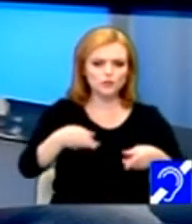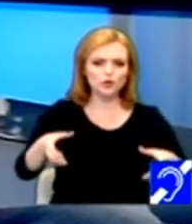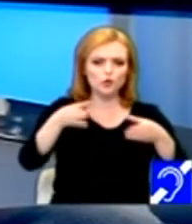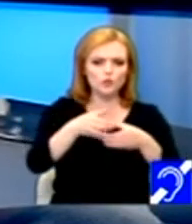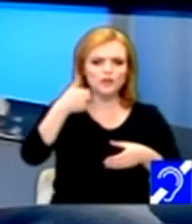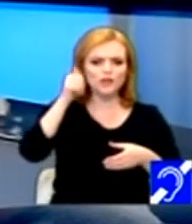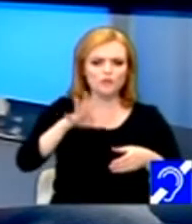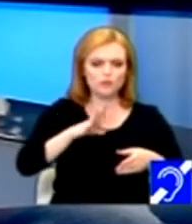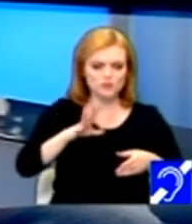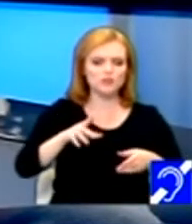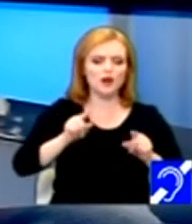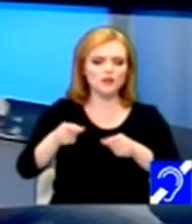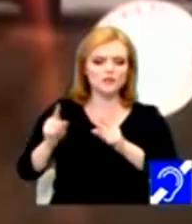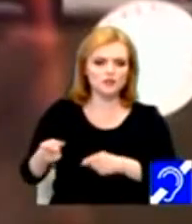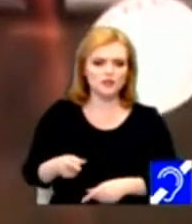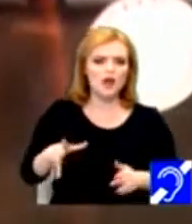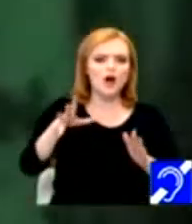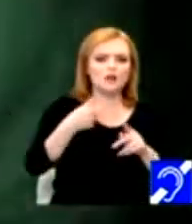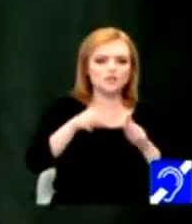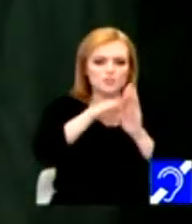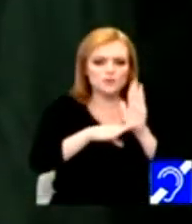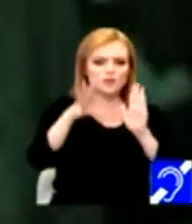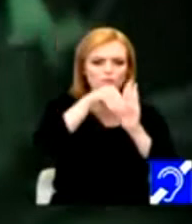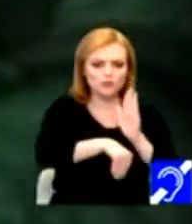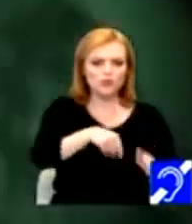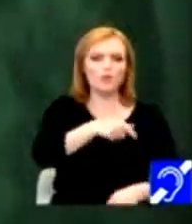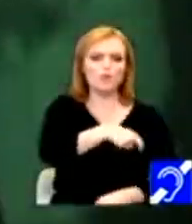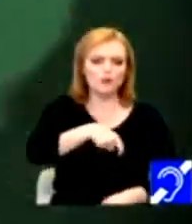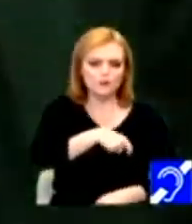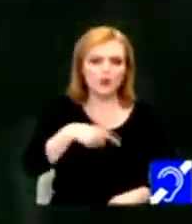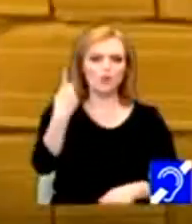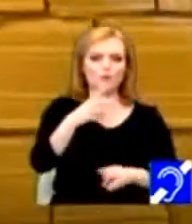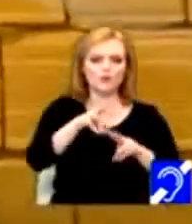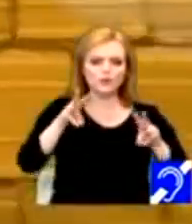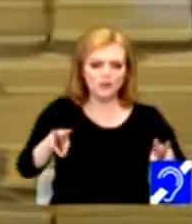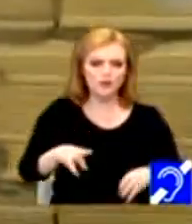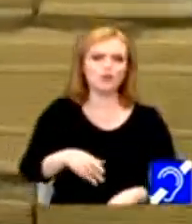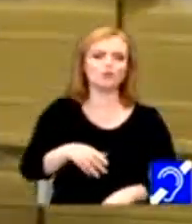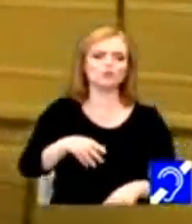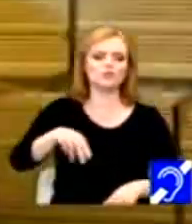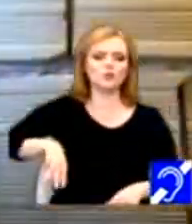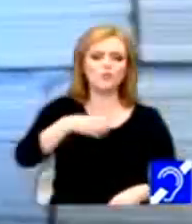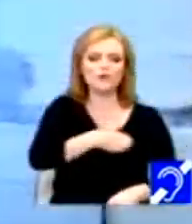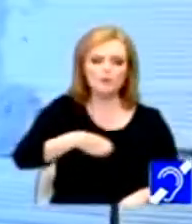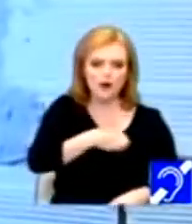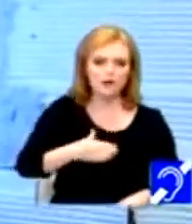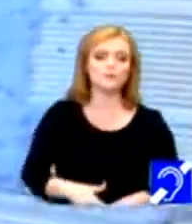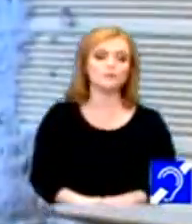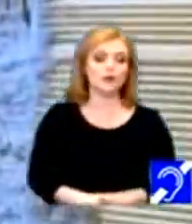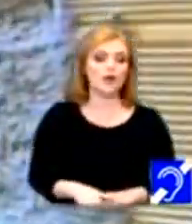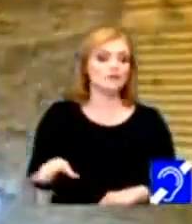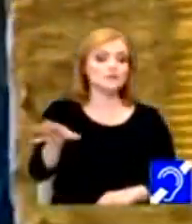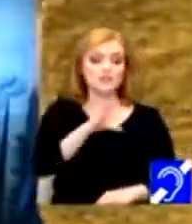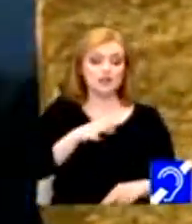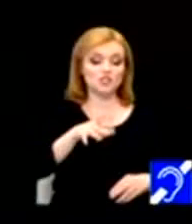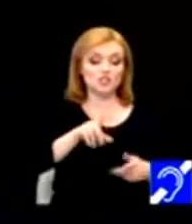arestați ieri. Printre ei se numără un fost parlamentar, un oficial din regiune, un primar și un șef al unei structuri a carabinierilor.